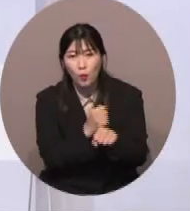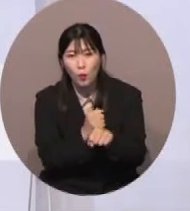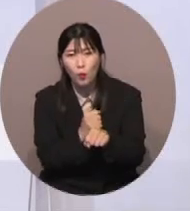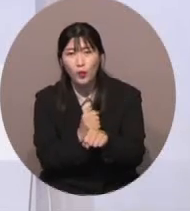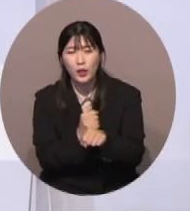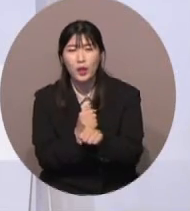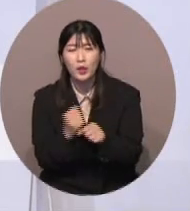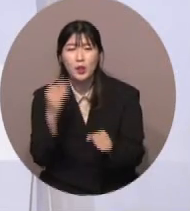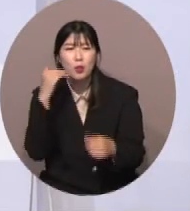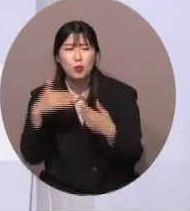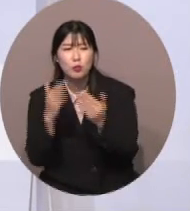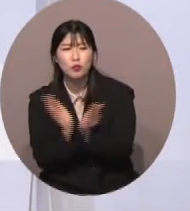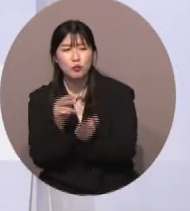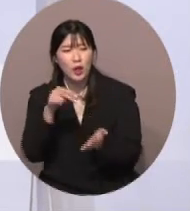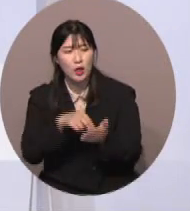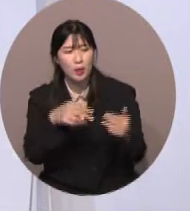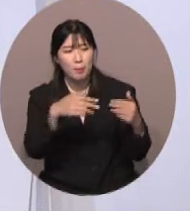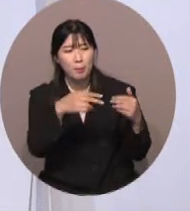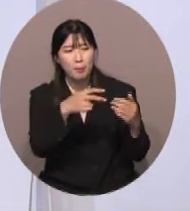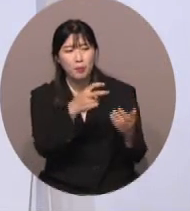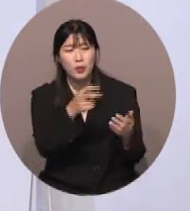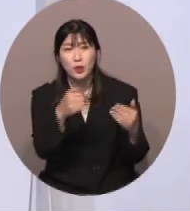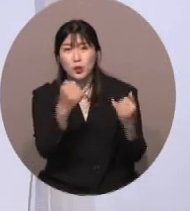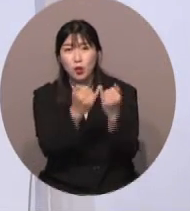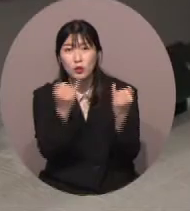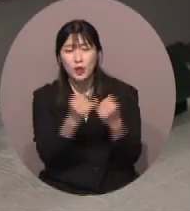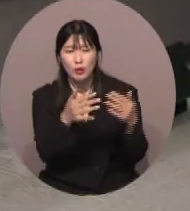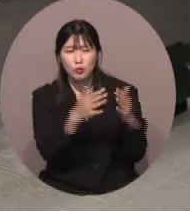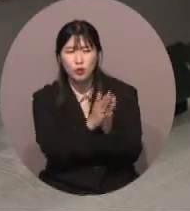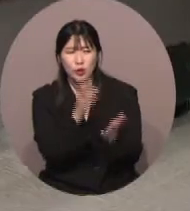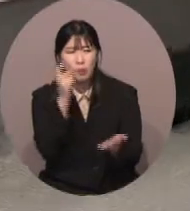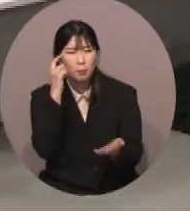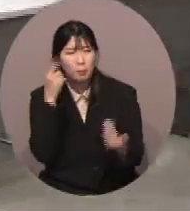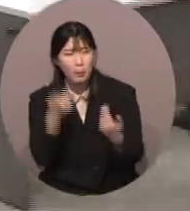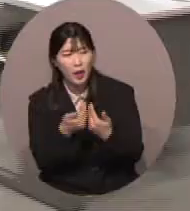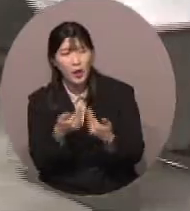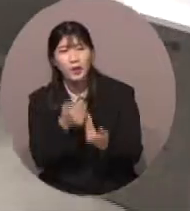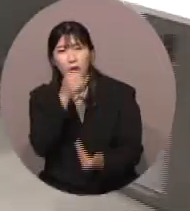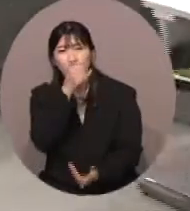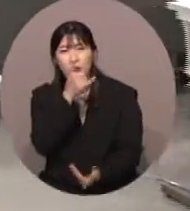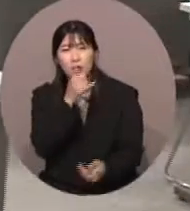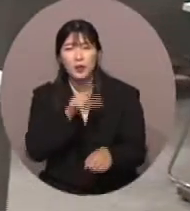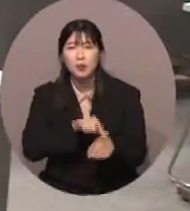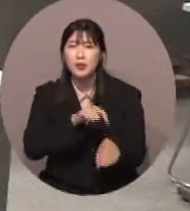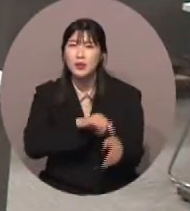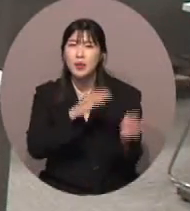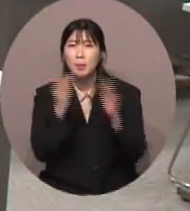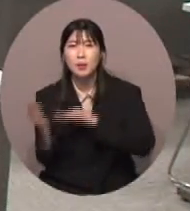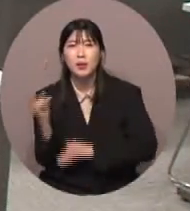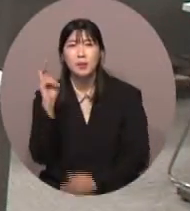여가부 폐지의 우려를 표명하고 나서 현재로선 개정안에 원한 통과 여부가 불투명합니다